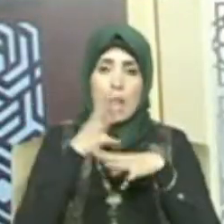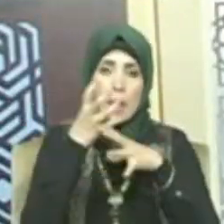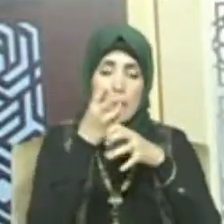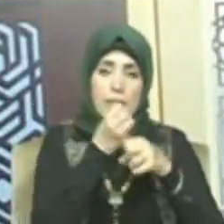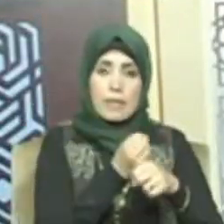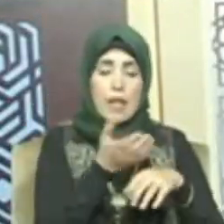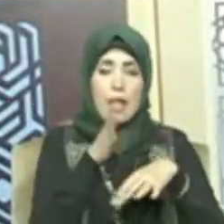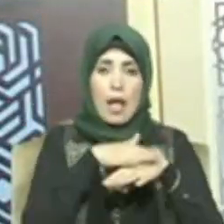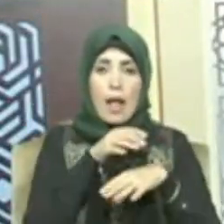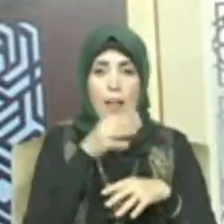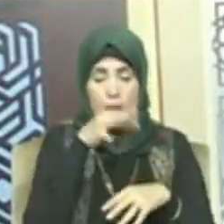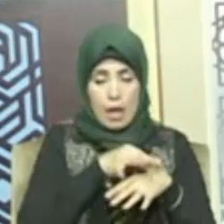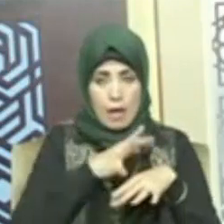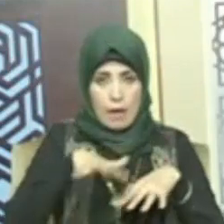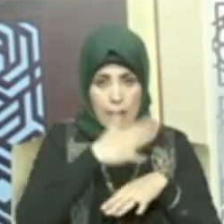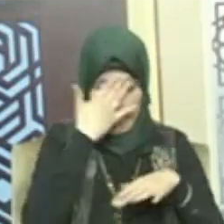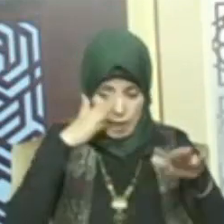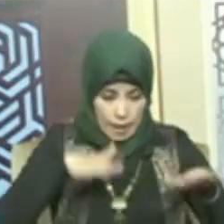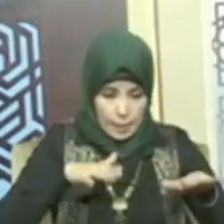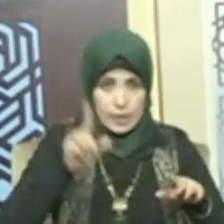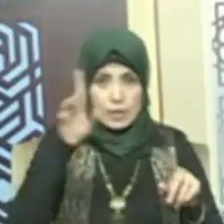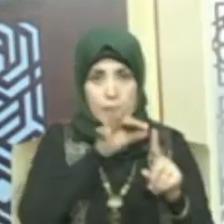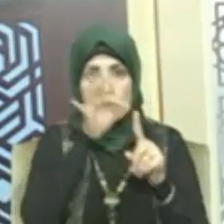وسلاما على عباده الذين اصطفى.